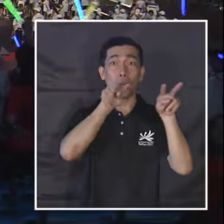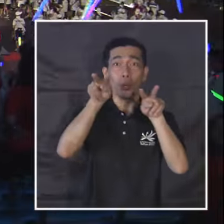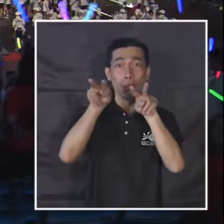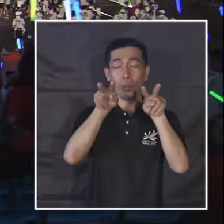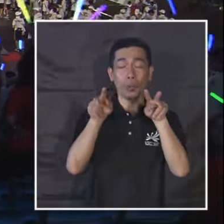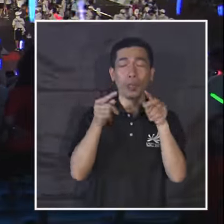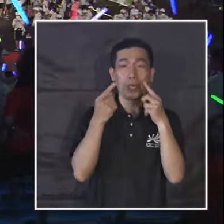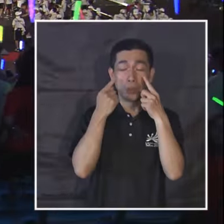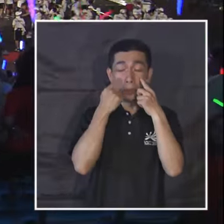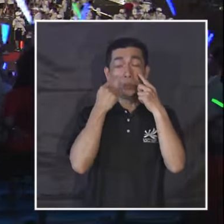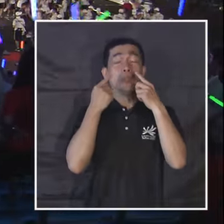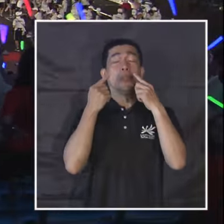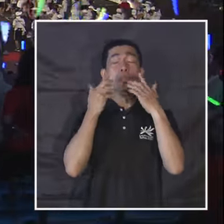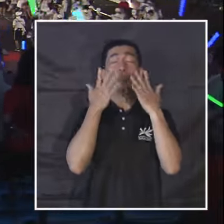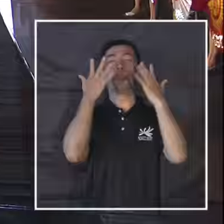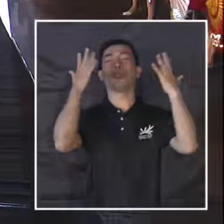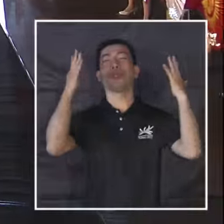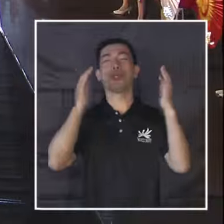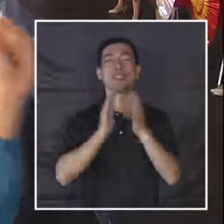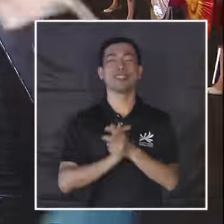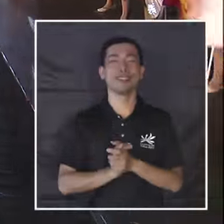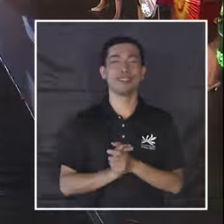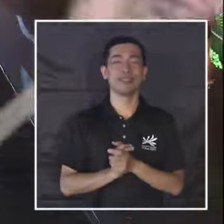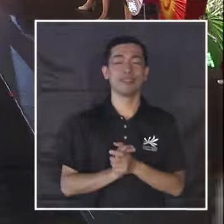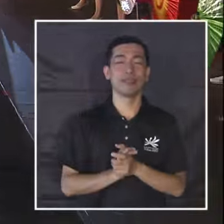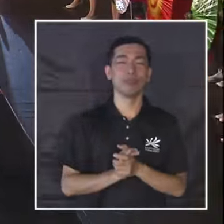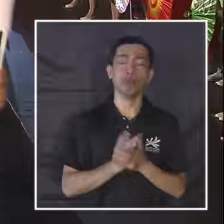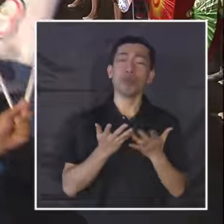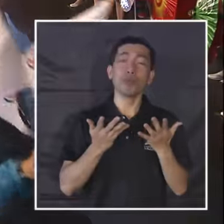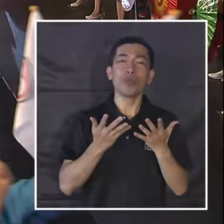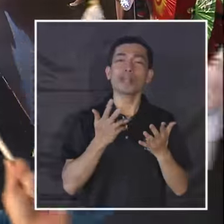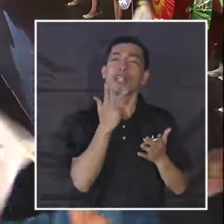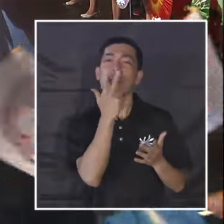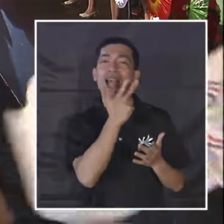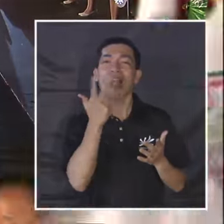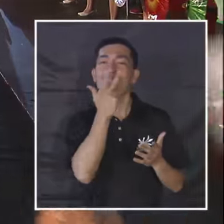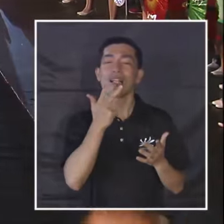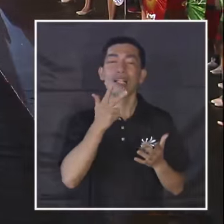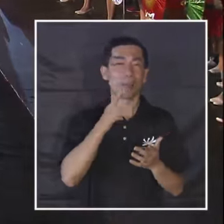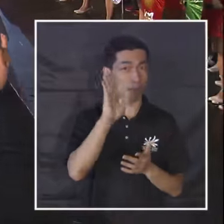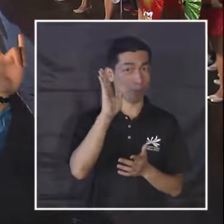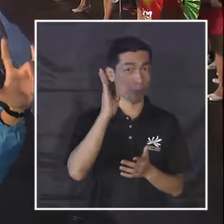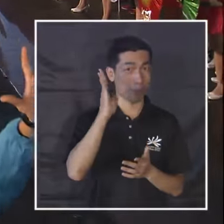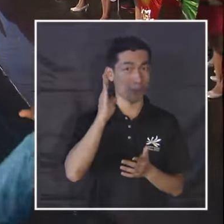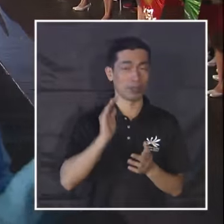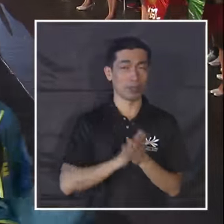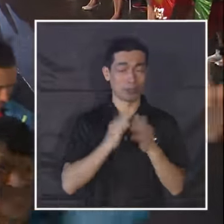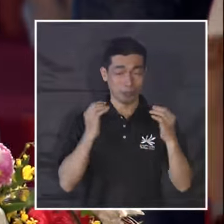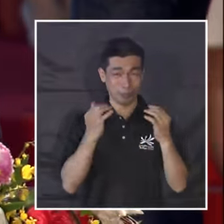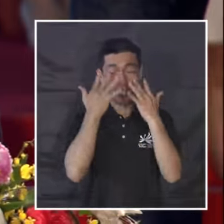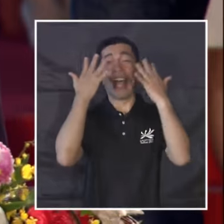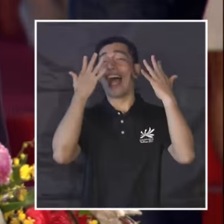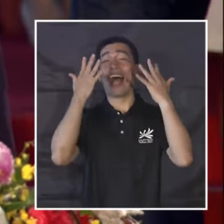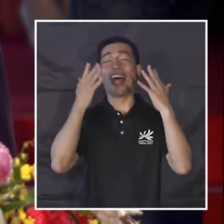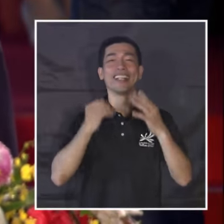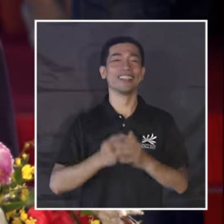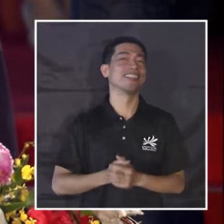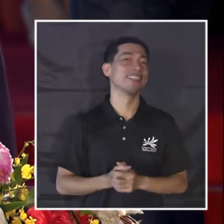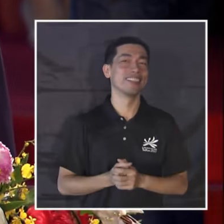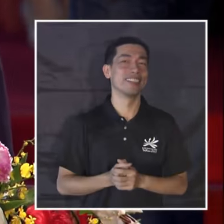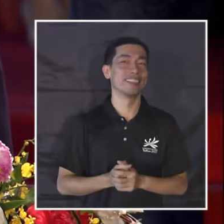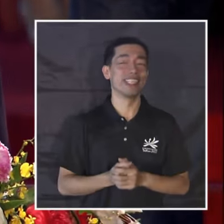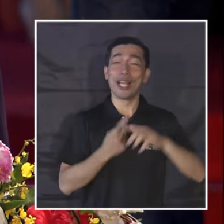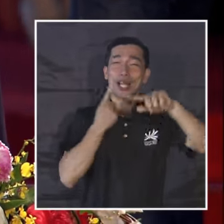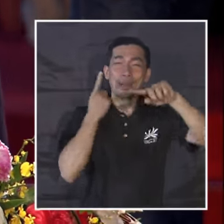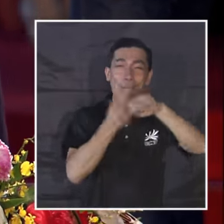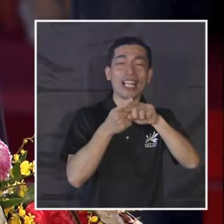眼的水蓝色，这么漂亮的颜色一定非常的夺目，现场的同学尖叫不要停，